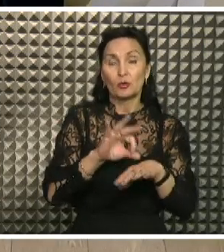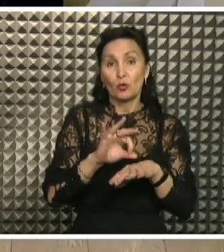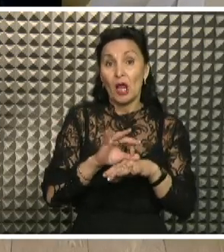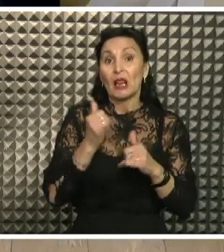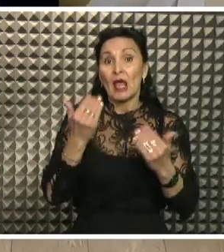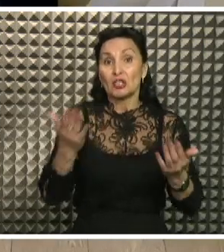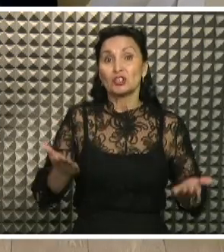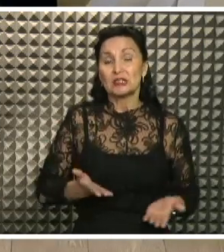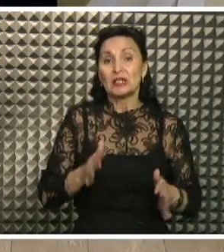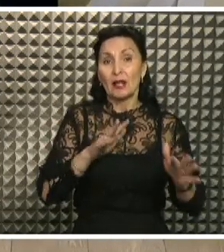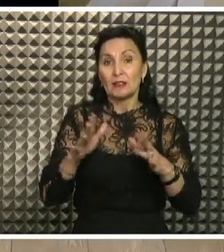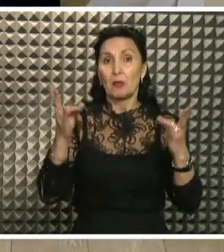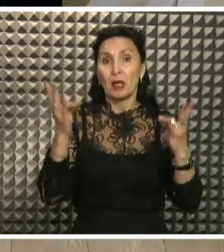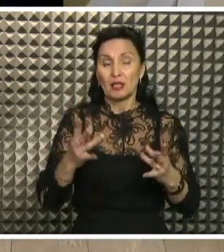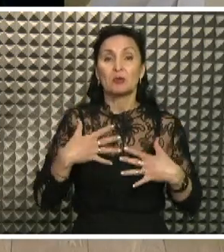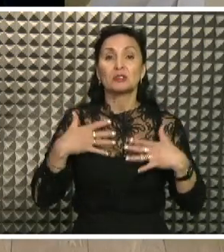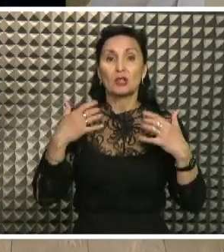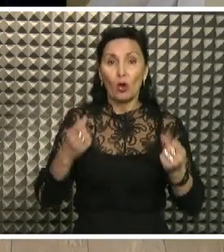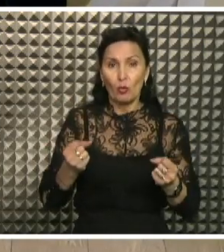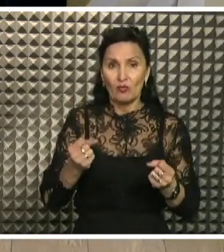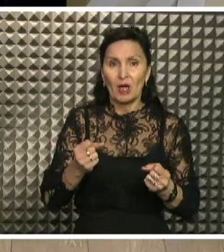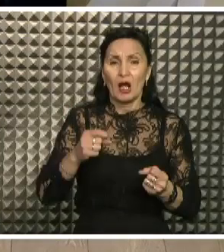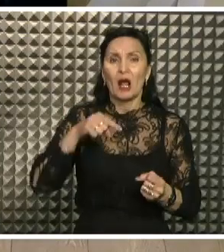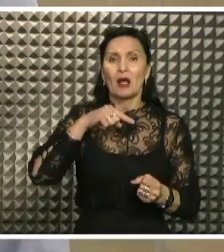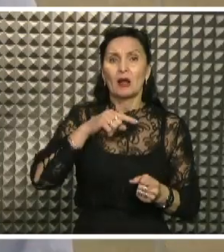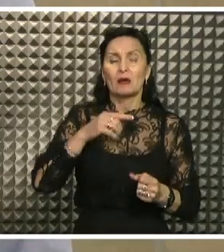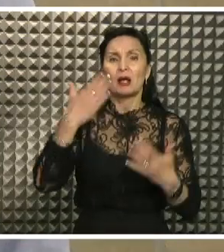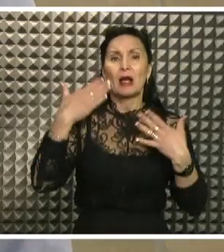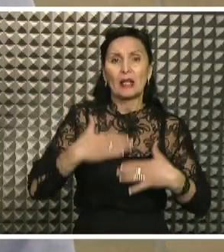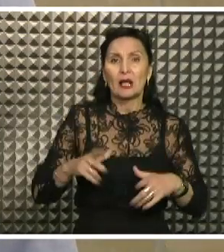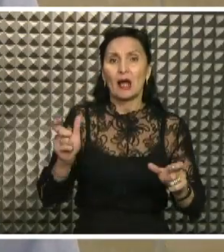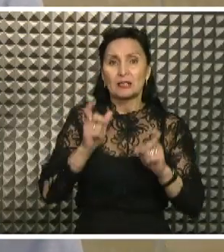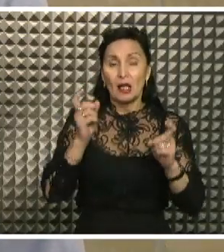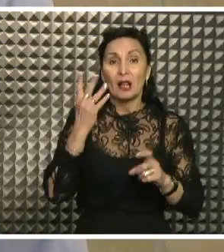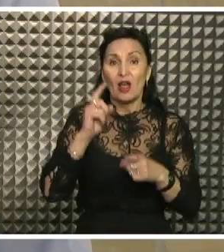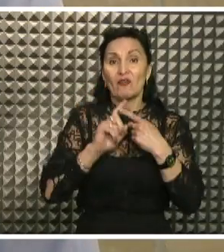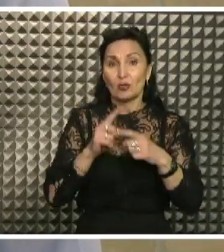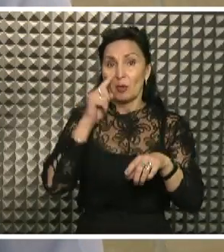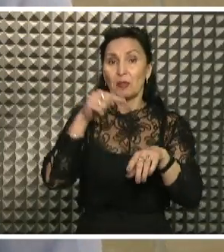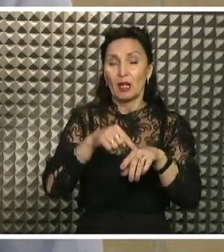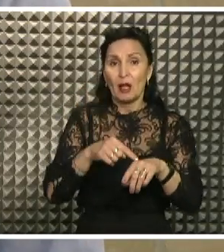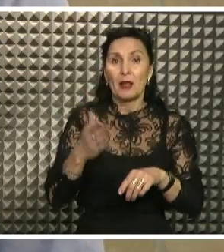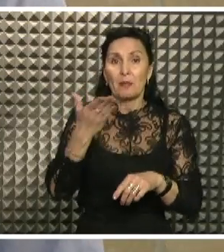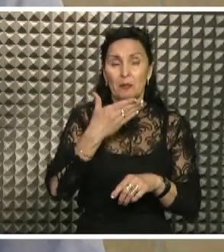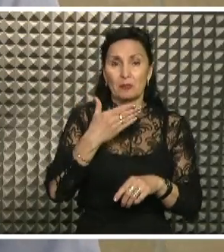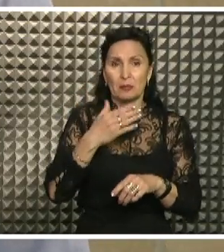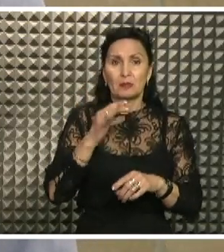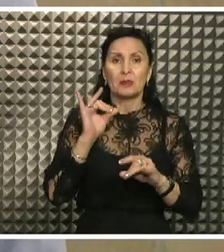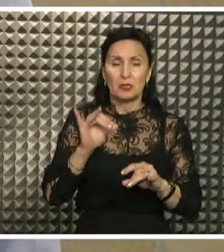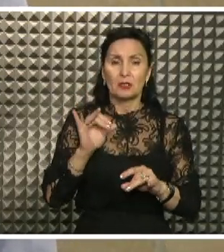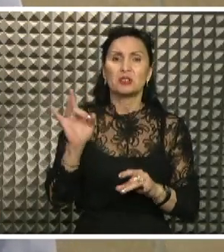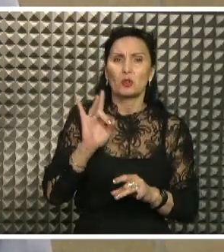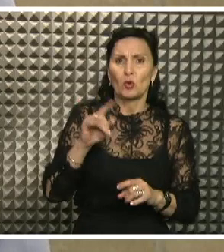их жизнедеятельности необходима здоровая клетка, необходима клетка хозяина. Поэтому, когда вирус попадает в эпителиальную клетку, респираторный тракт,